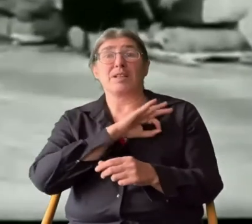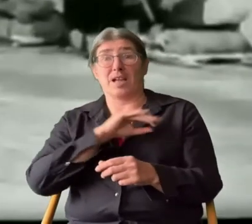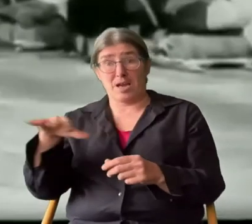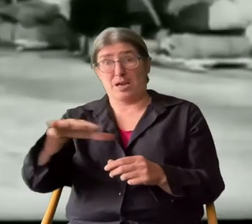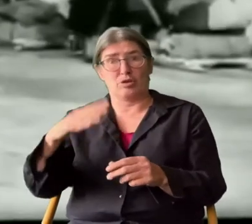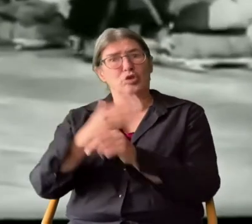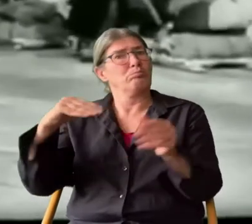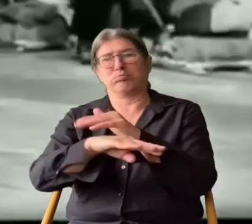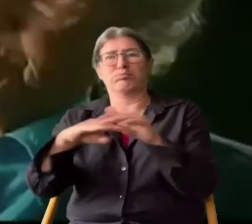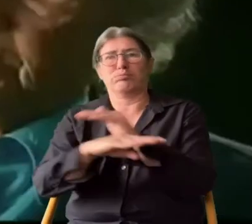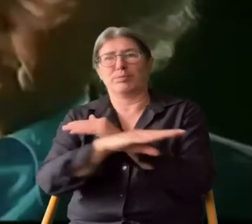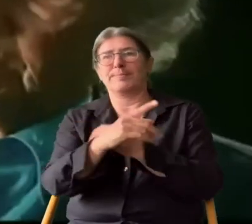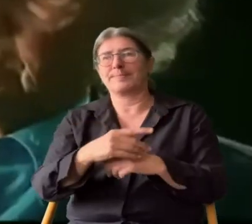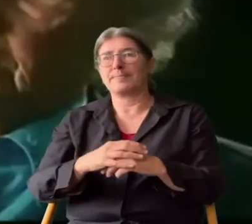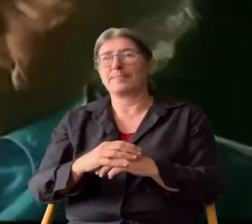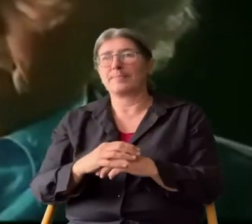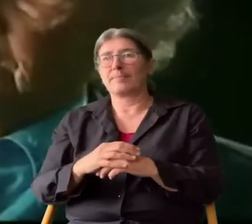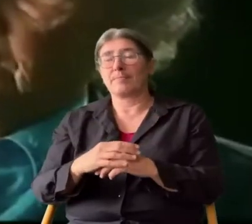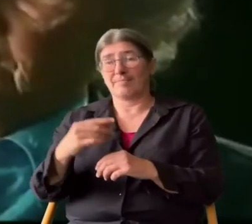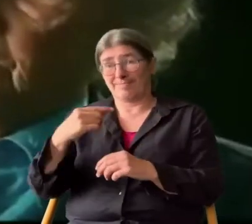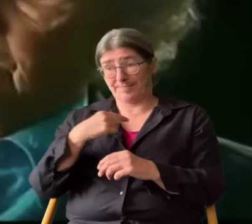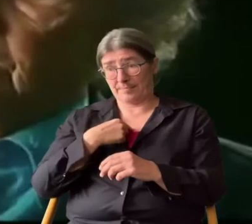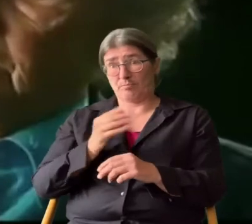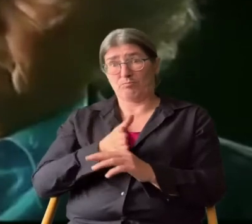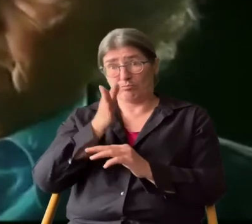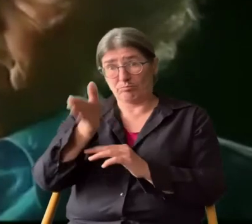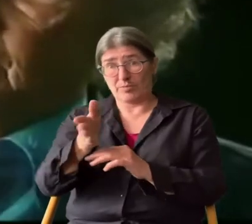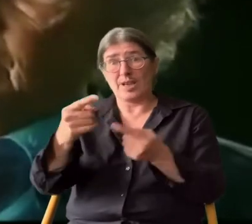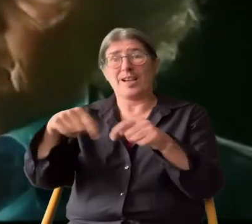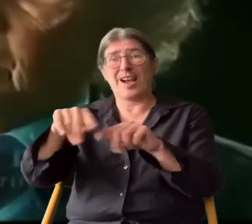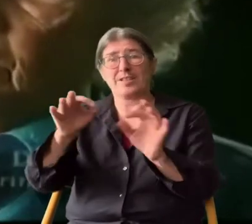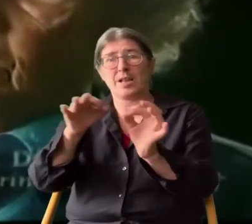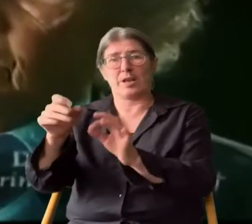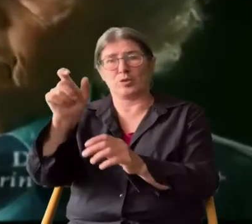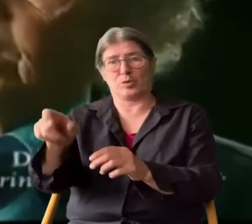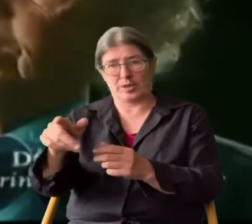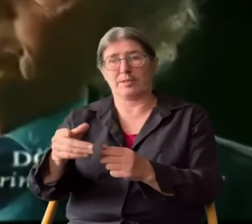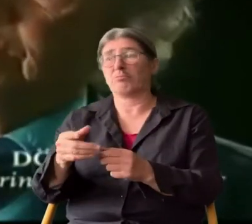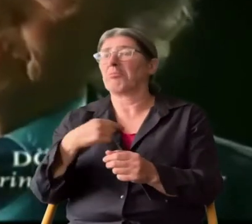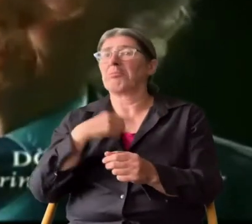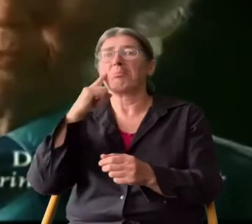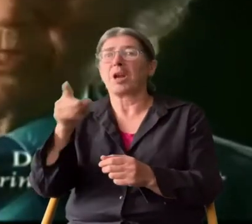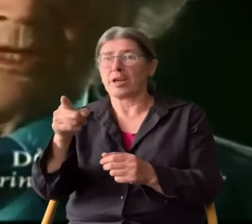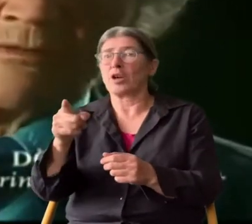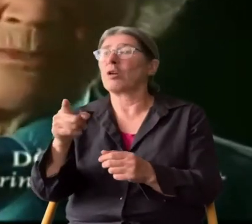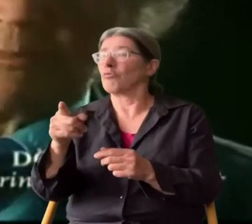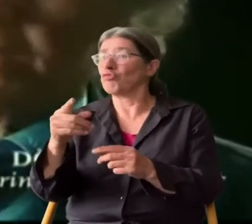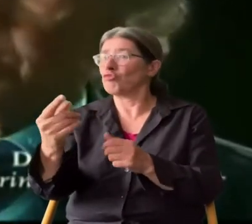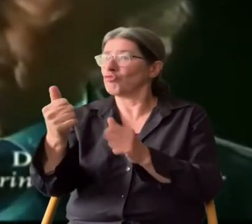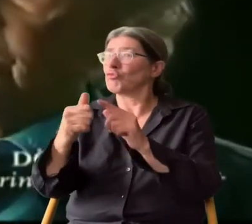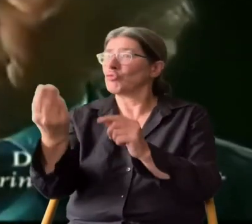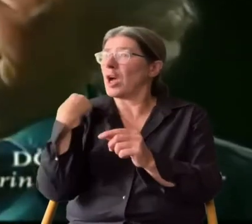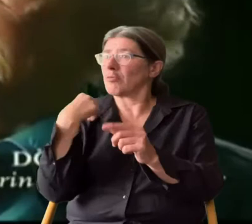längst geflohen. Ich bin zur Kreisleitung gegangen und dachte, die werden einem nun sagen,